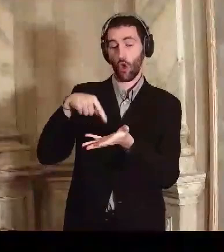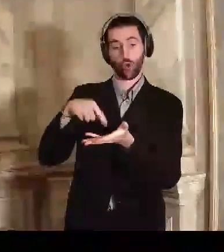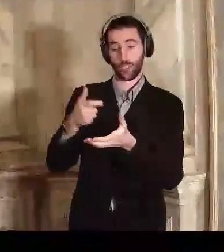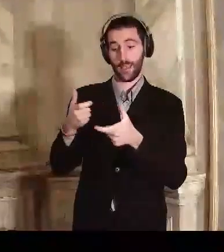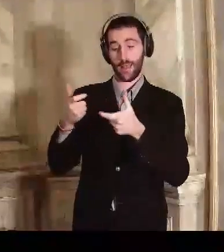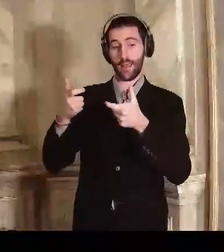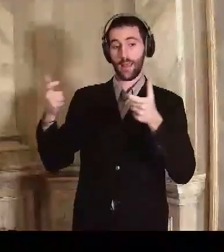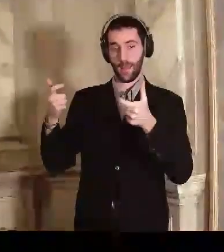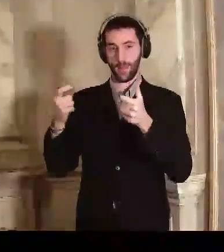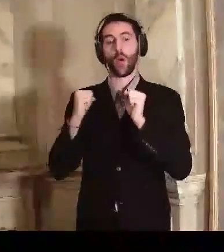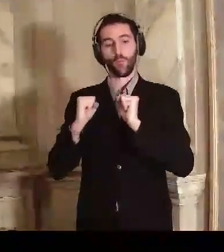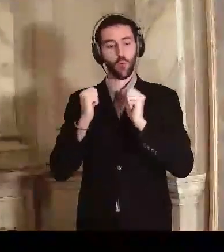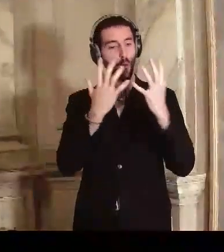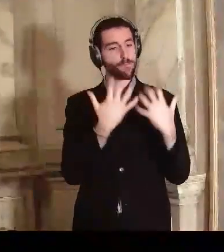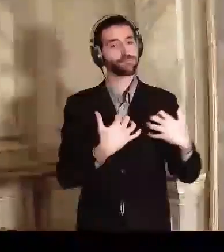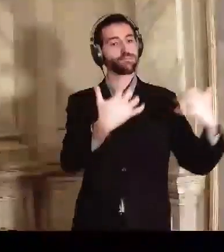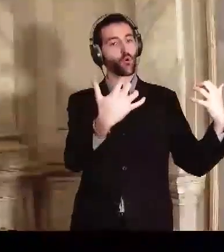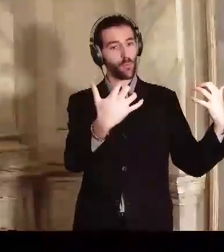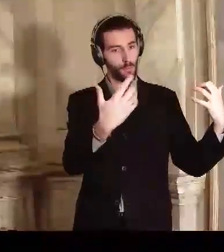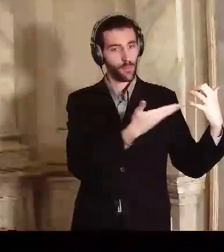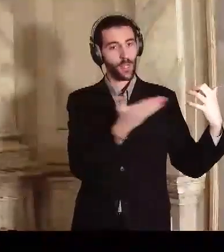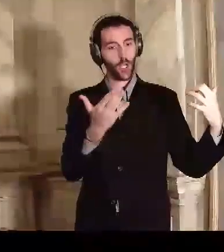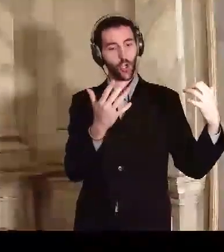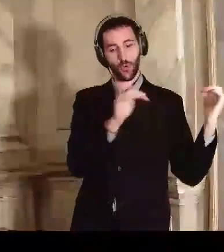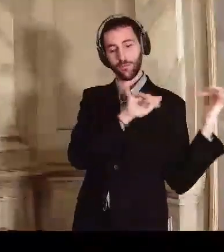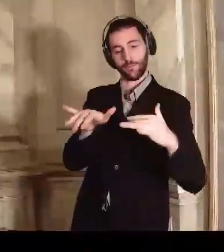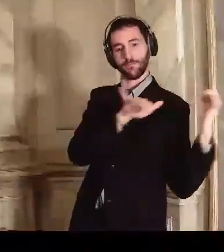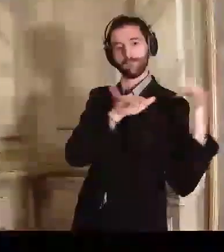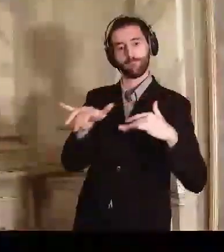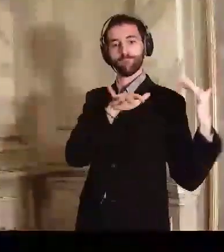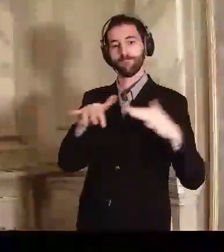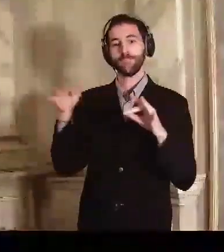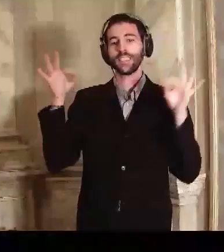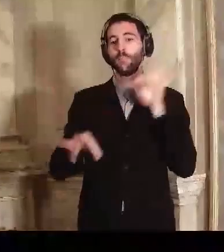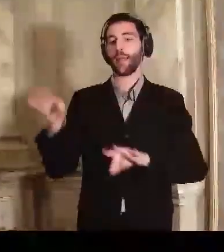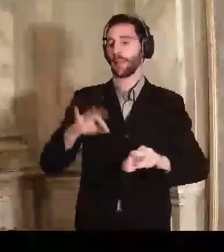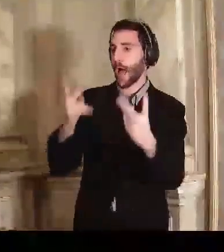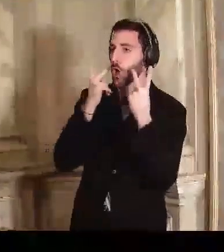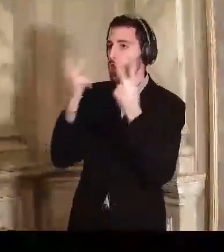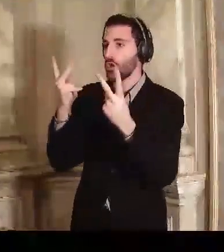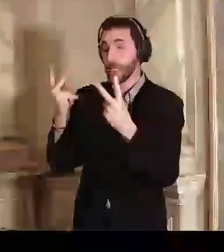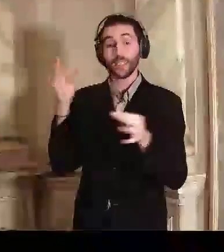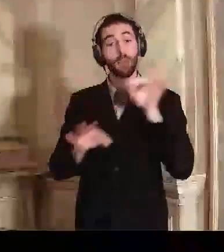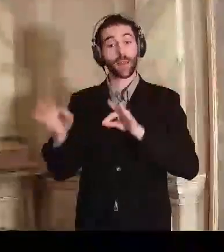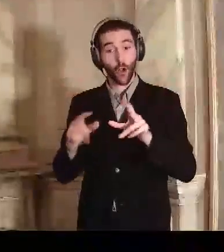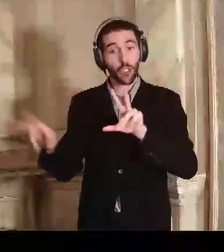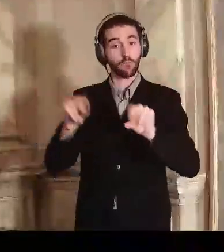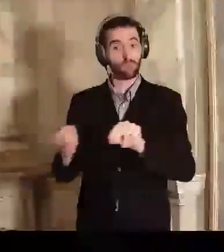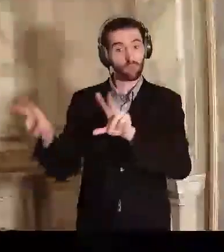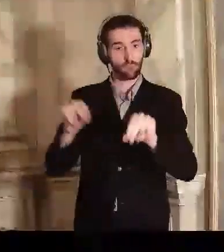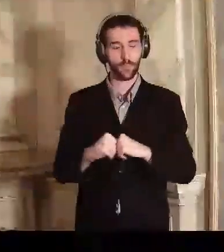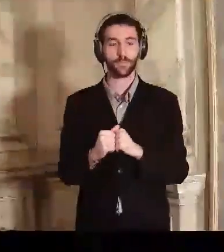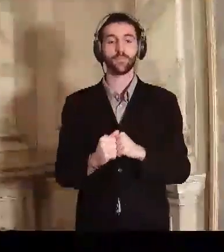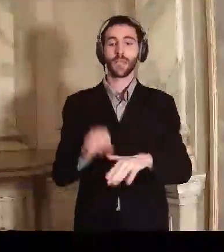di poter più agevolmente assistere agli spettacoli che avranno un maggior numero di repliche, masterclass,